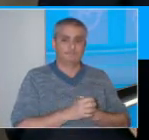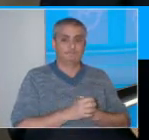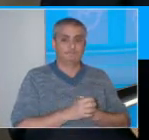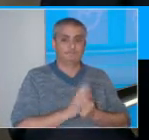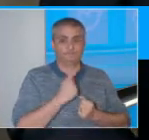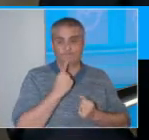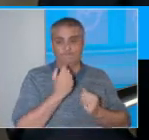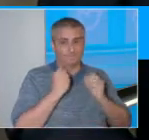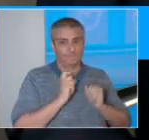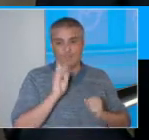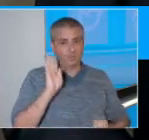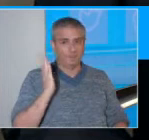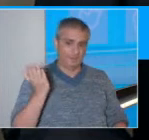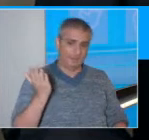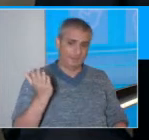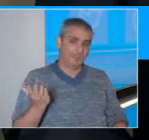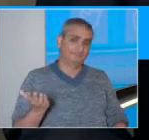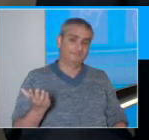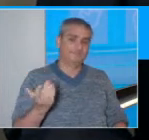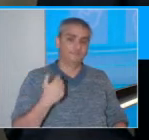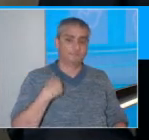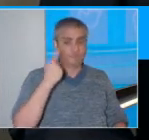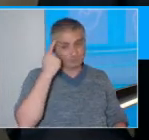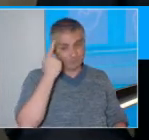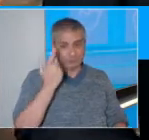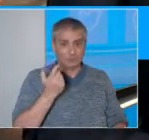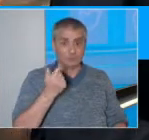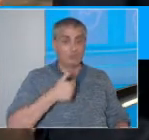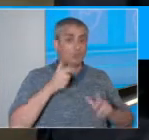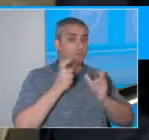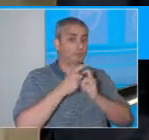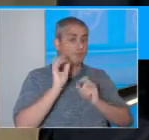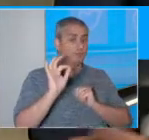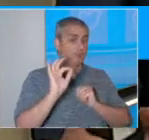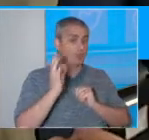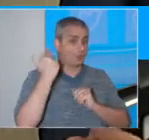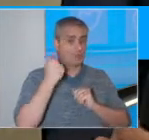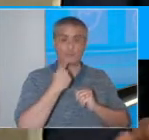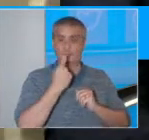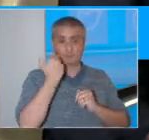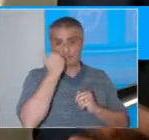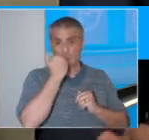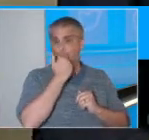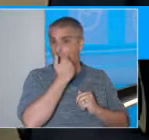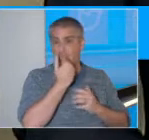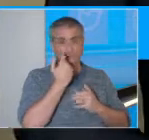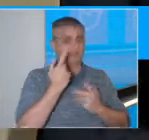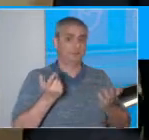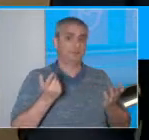אפשר להגיד שזה בטוח לא יהיה ביבי. אני חושבת ש ראש המפלגה שלך הקודם גילח את השפם, ובסוף